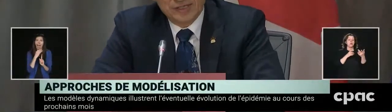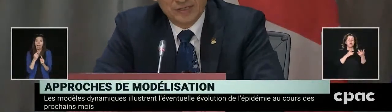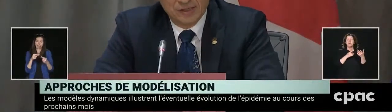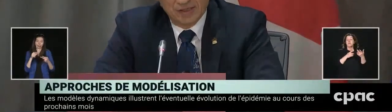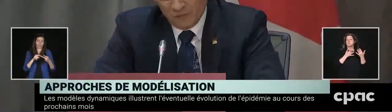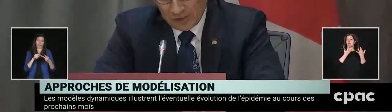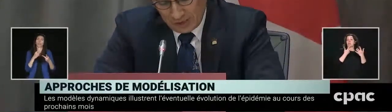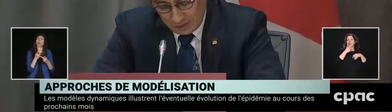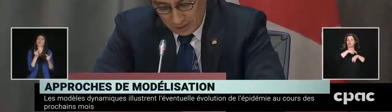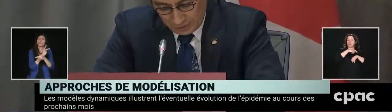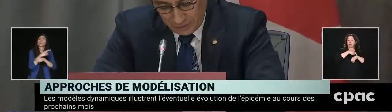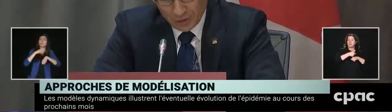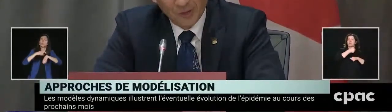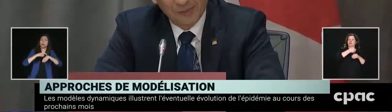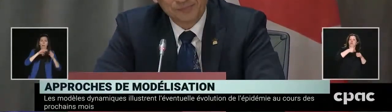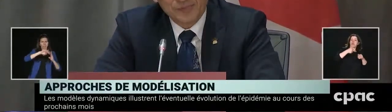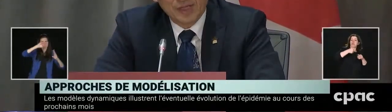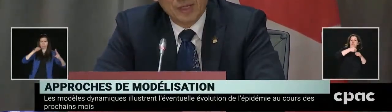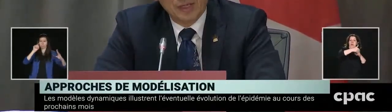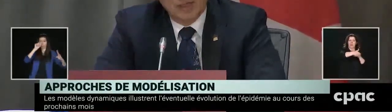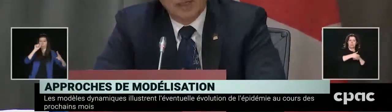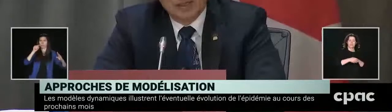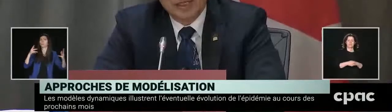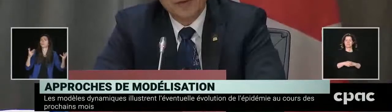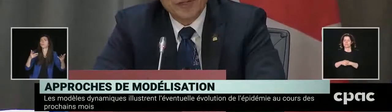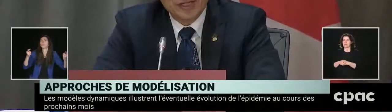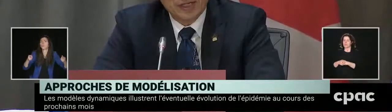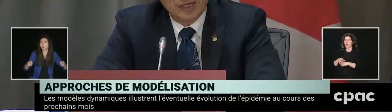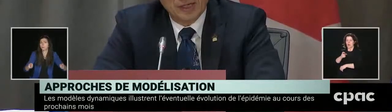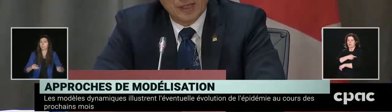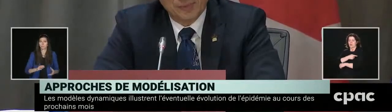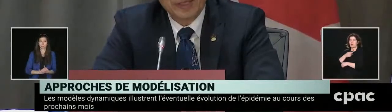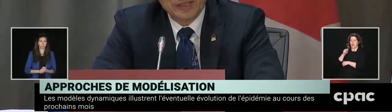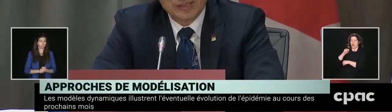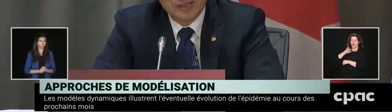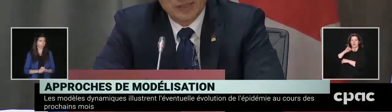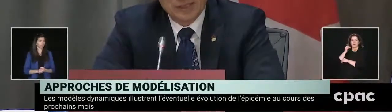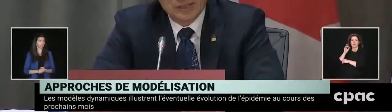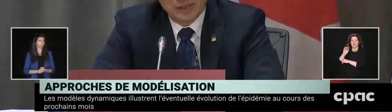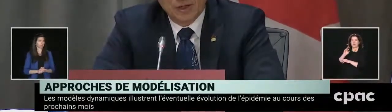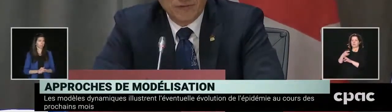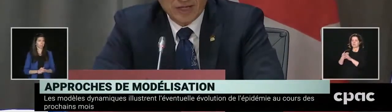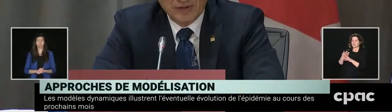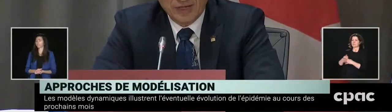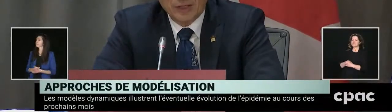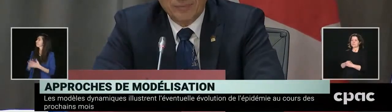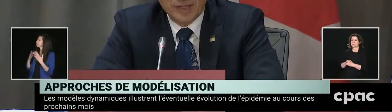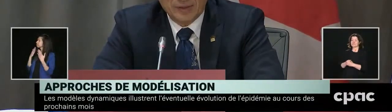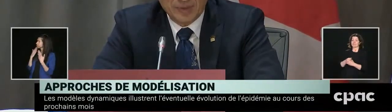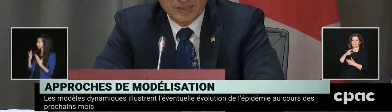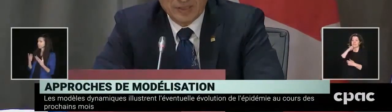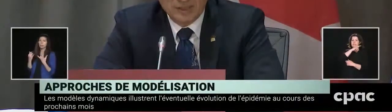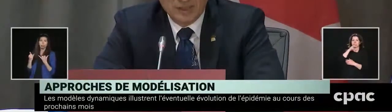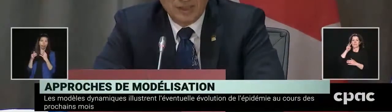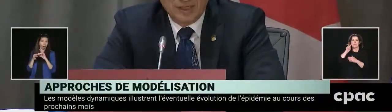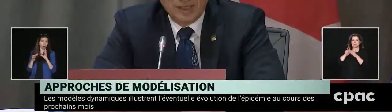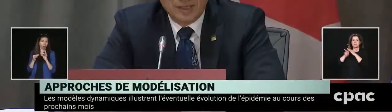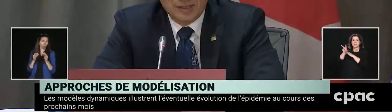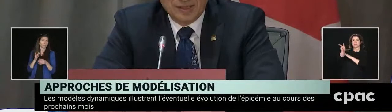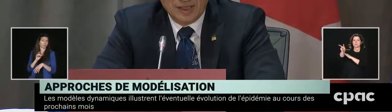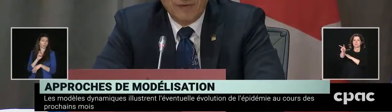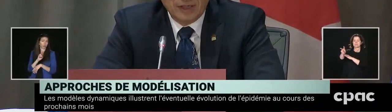Merci pour la question. Voici Dr. New. C'est difficile à prédire c'est quand va arriver le pic parce